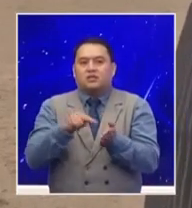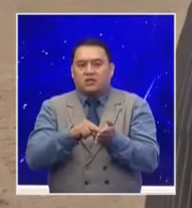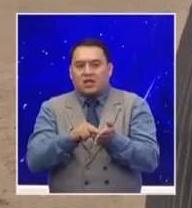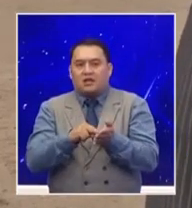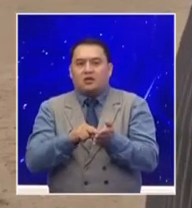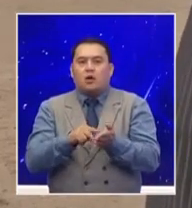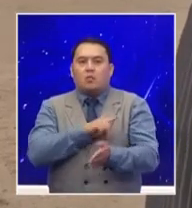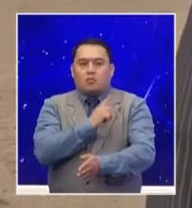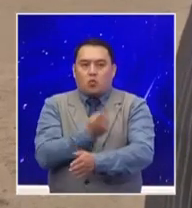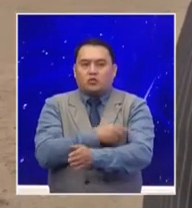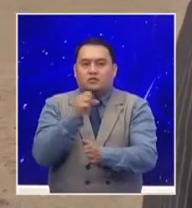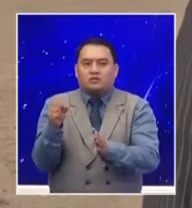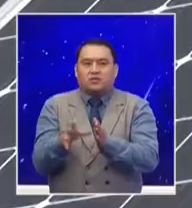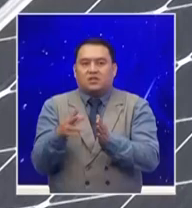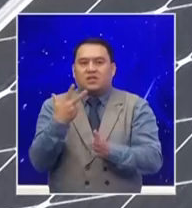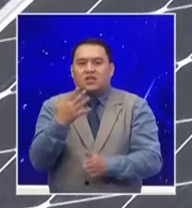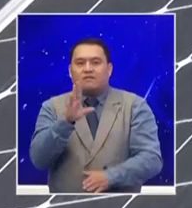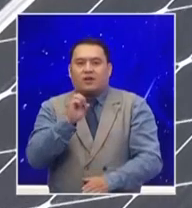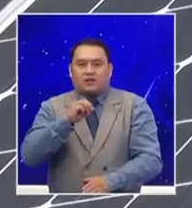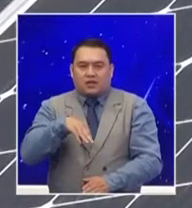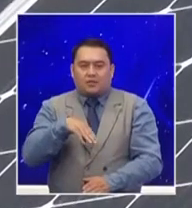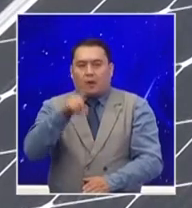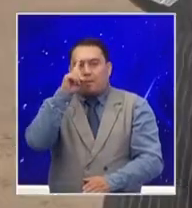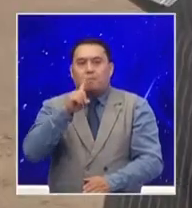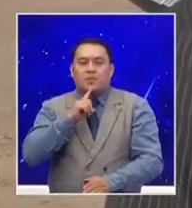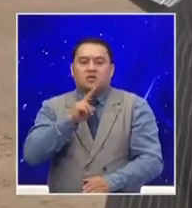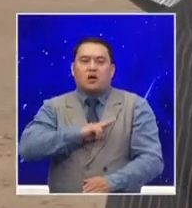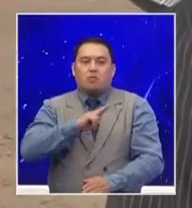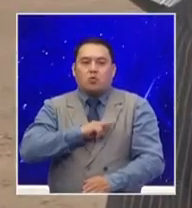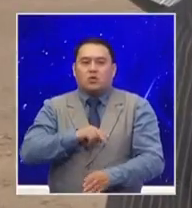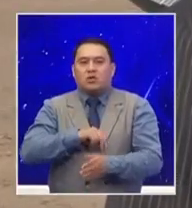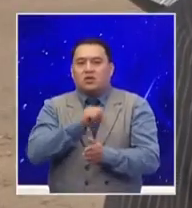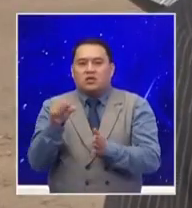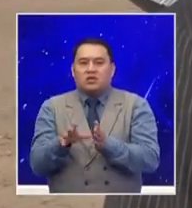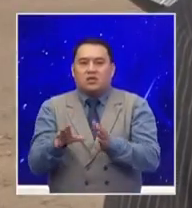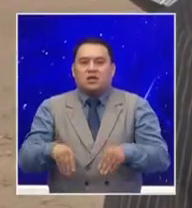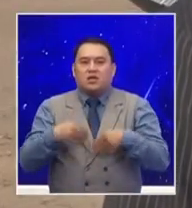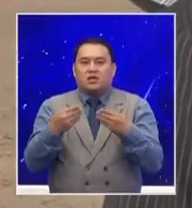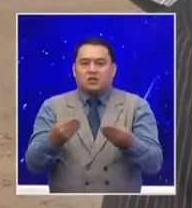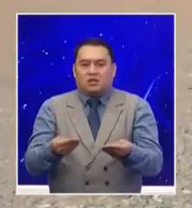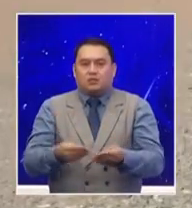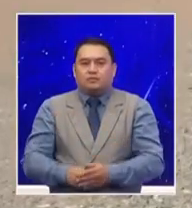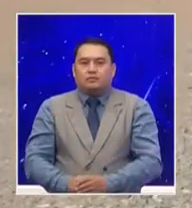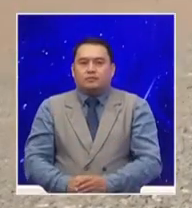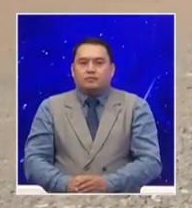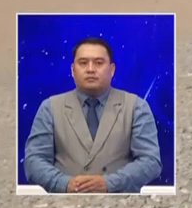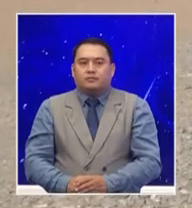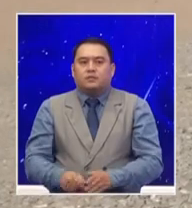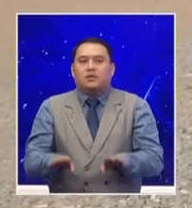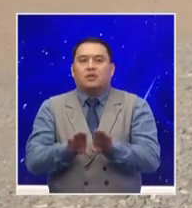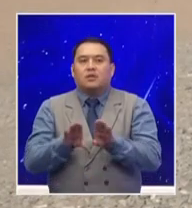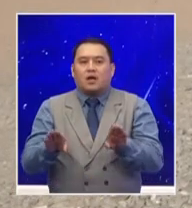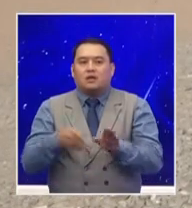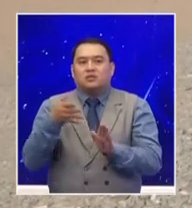электроэнергию. Мощность этой станции 3 мегаватта, она уже месяц работает. Энергия подается через компанию «Алатау Жарык». При таких